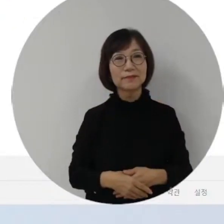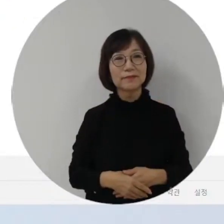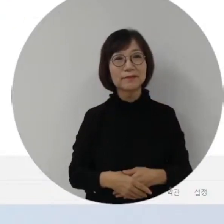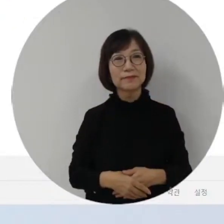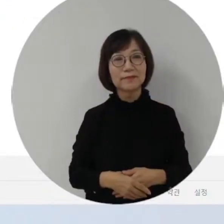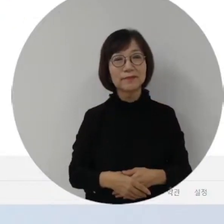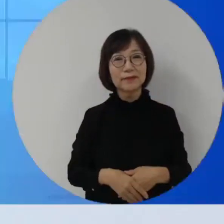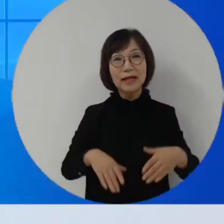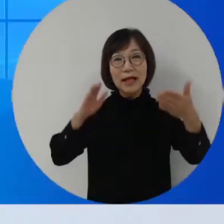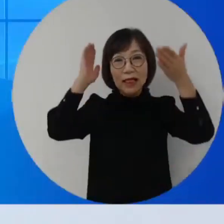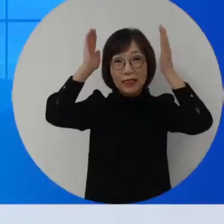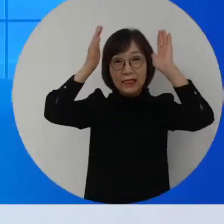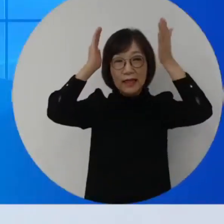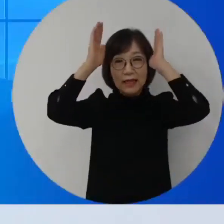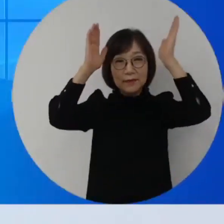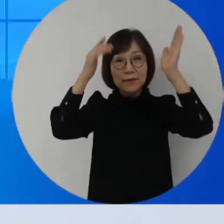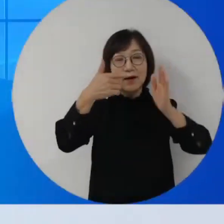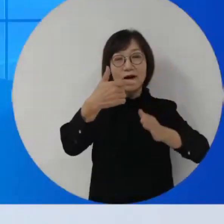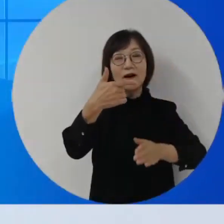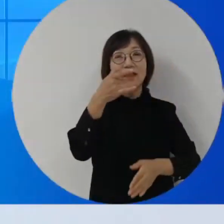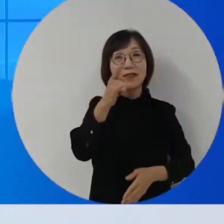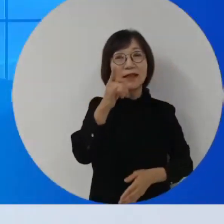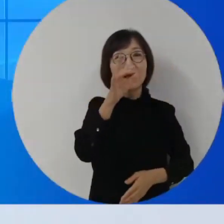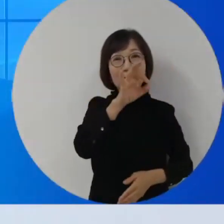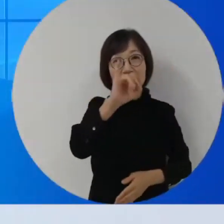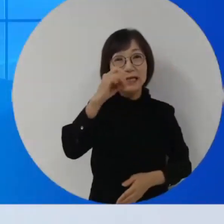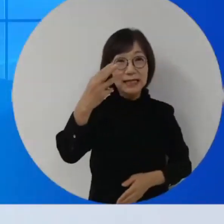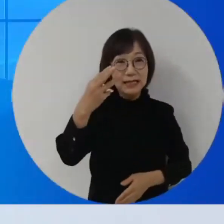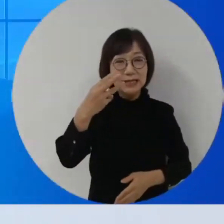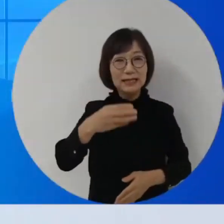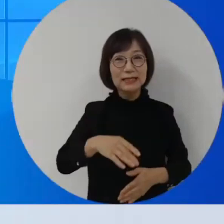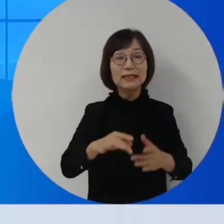네이버 웨일 브라우저의 아이콘 모양은 이렇게 생겼어요.